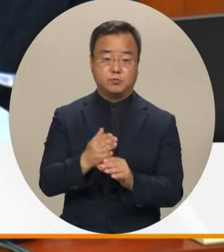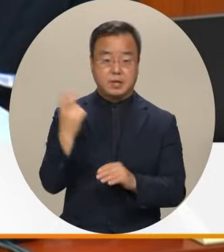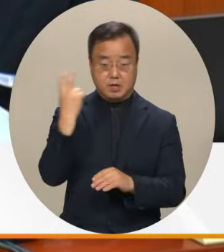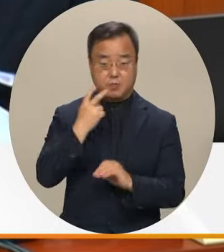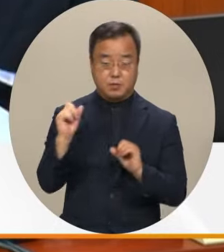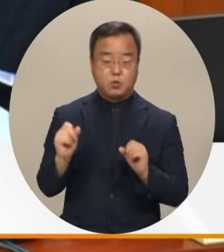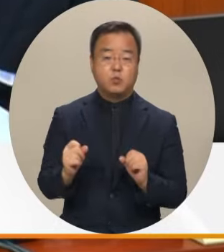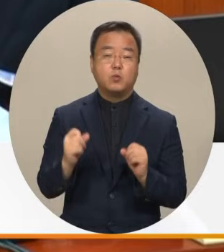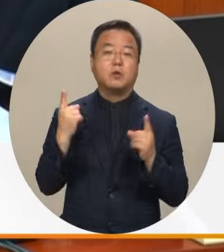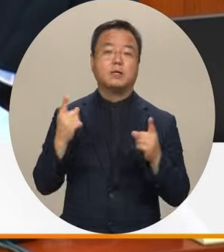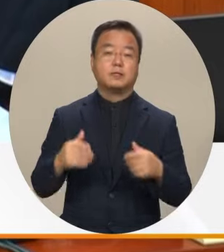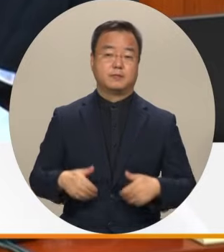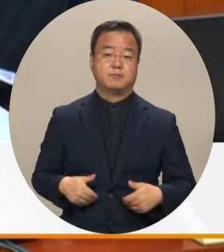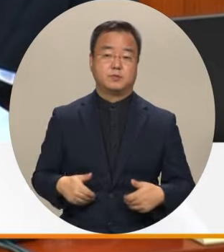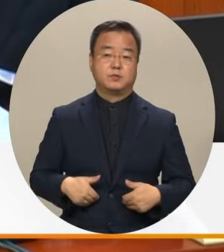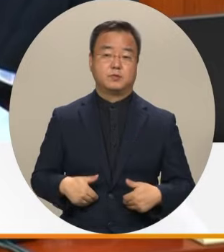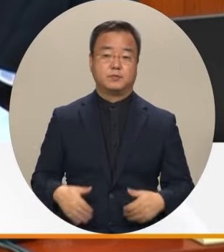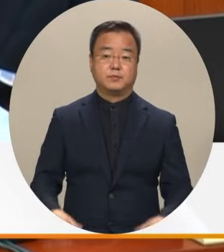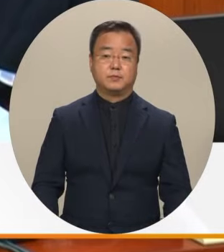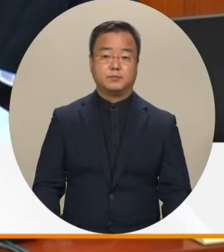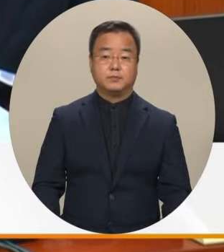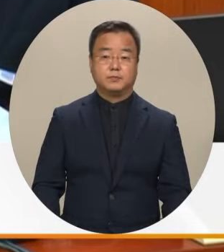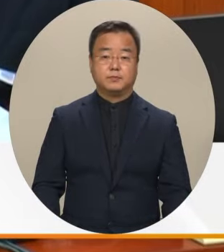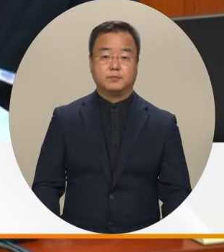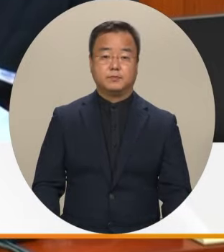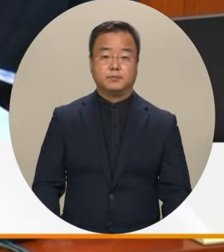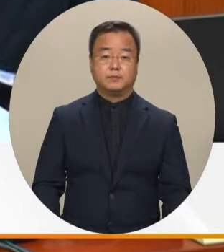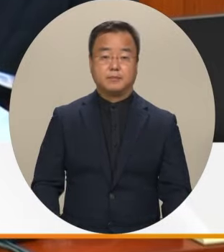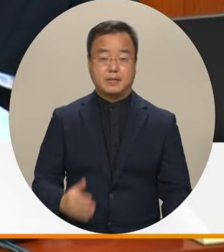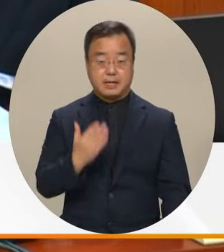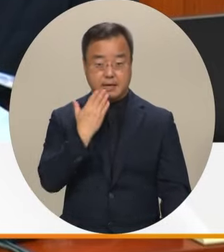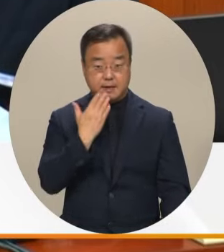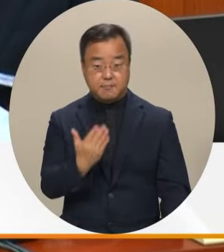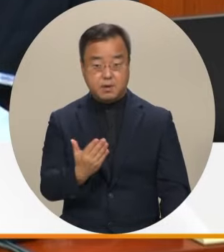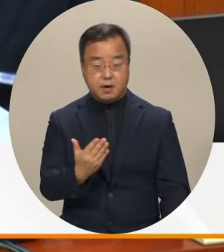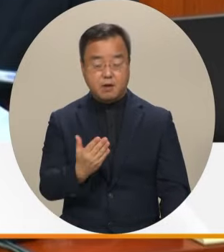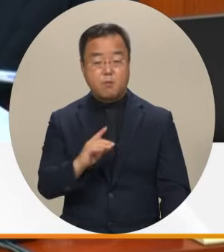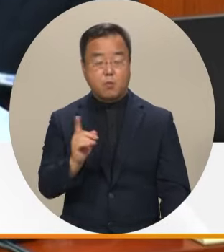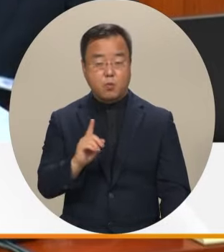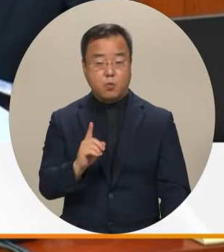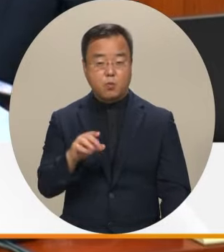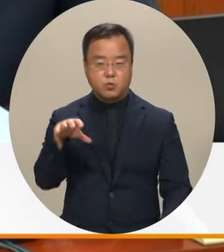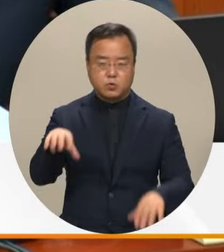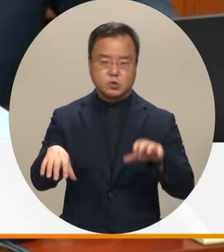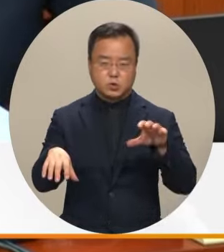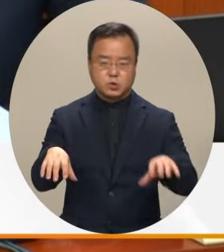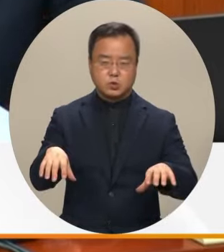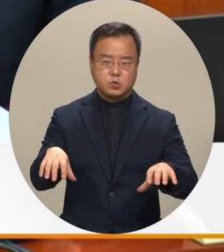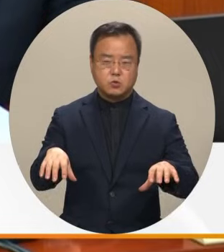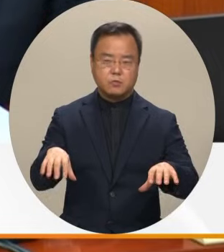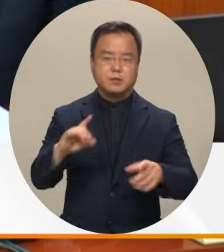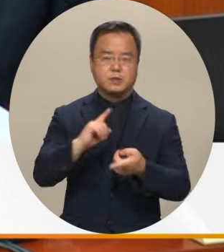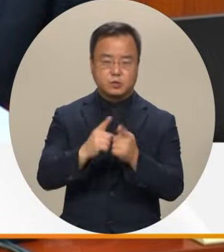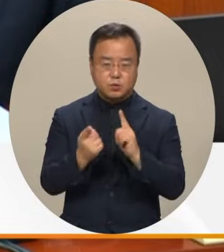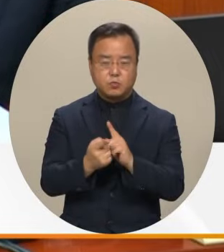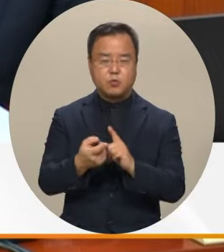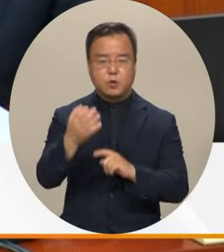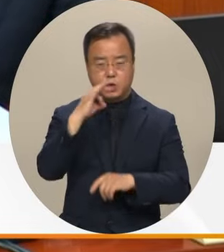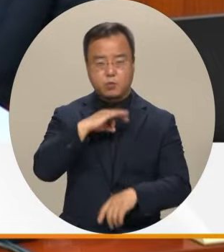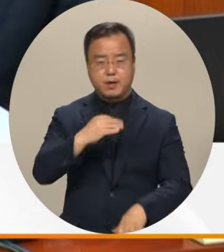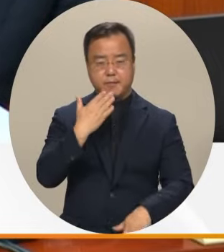동시에이 이루어져야 된다고 생각을 하고요 그 가능하면 좀 지역 차원에서 좀 효과적인